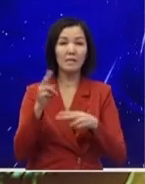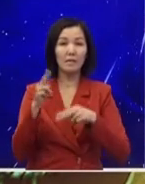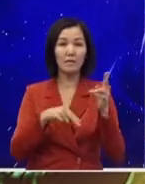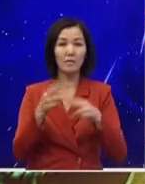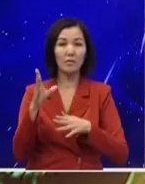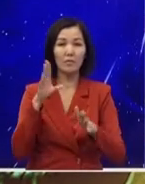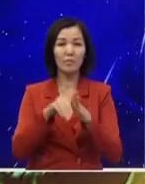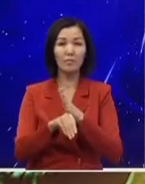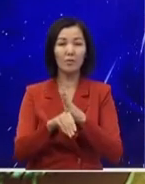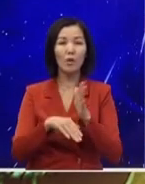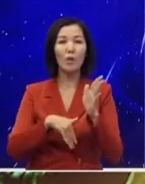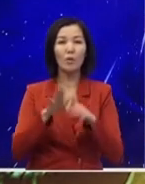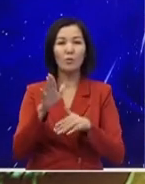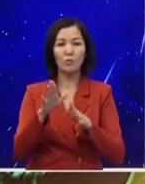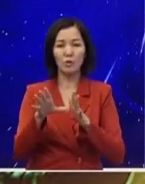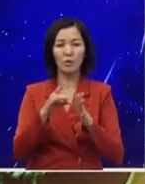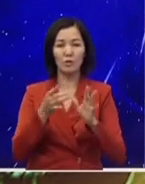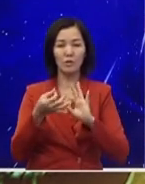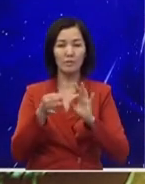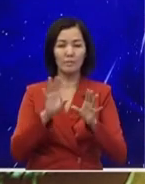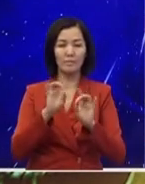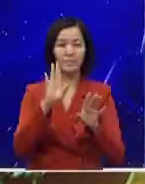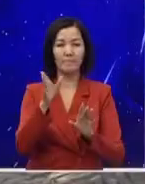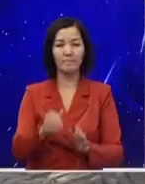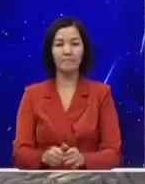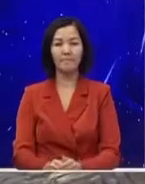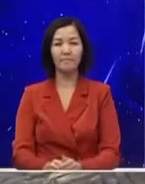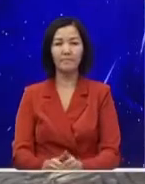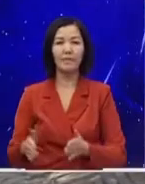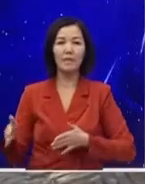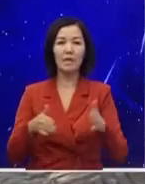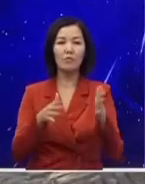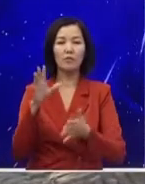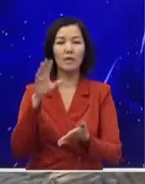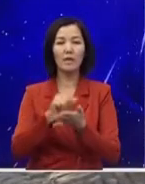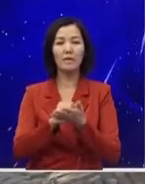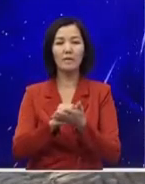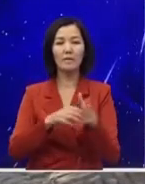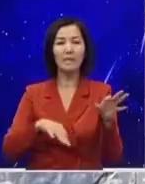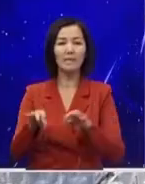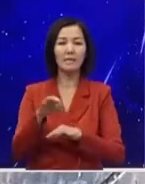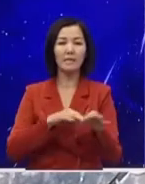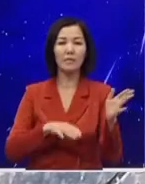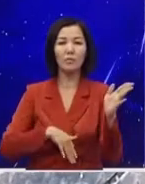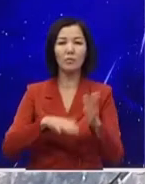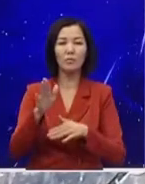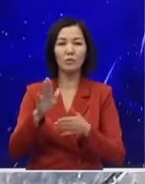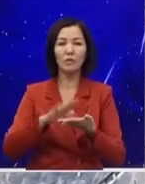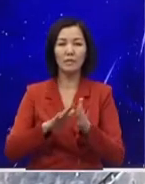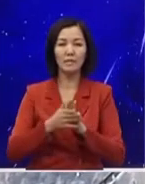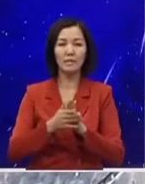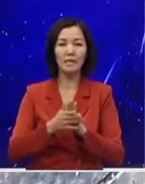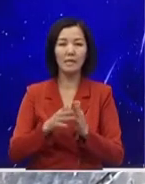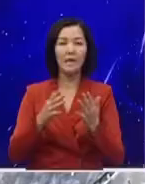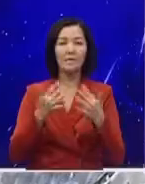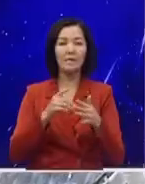числе приоритетных, узнаем из материалов сюжета. Дорожная карта занятости ускорила и улучшила благоустройство сельских территорий. В